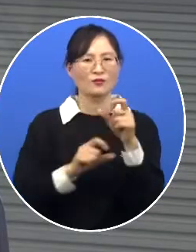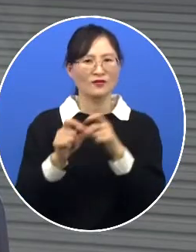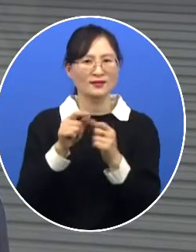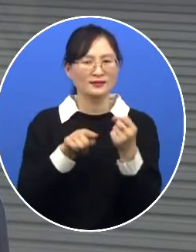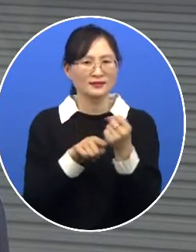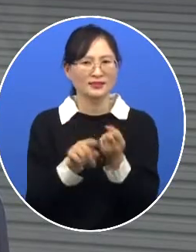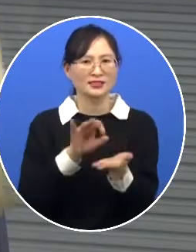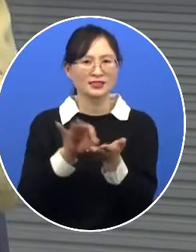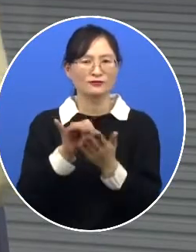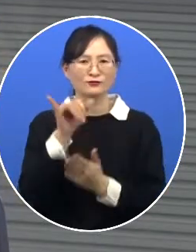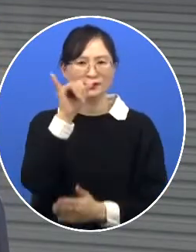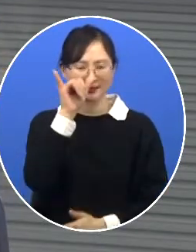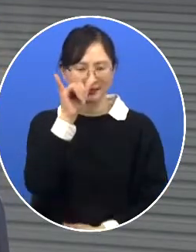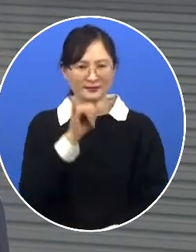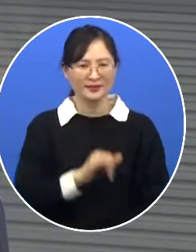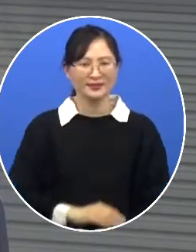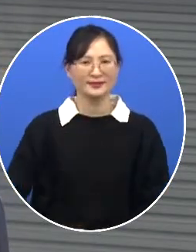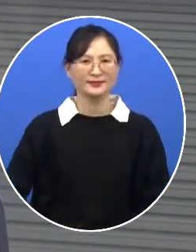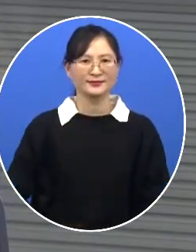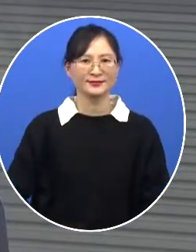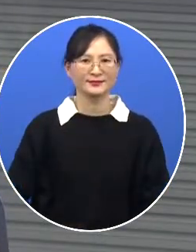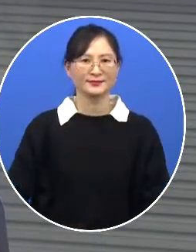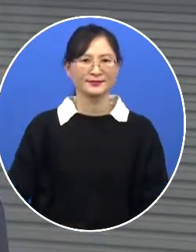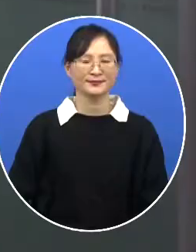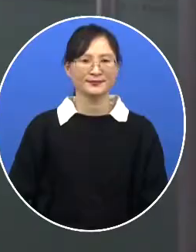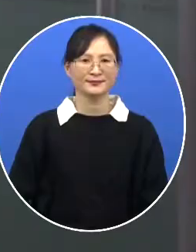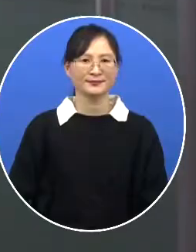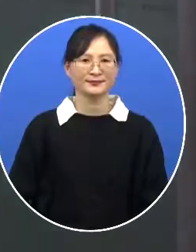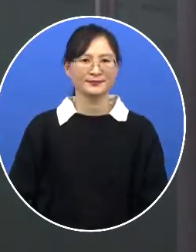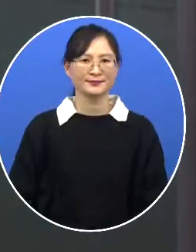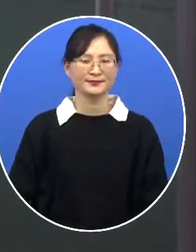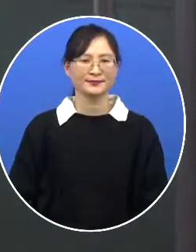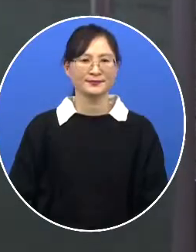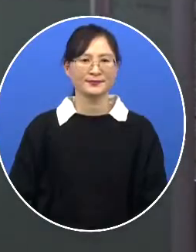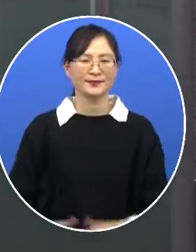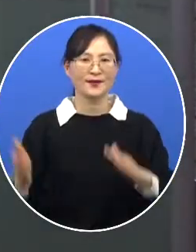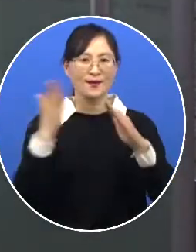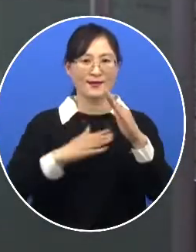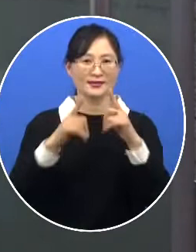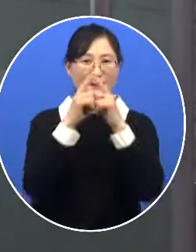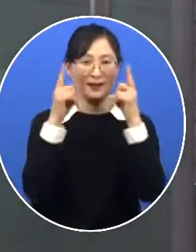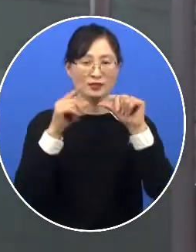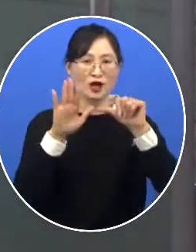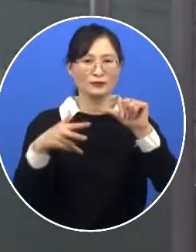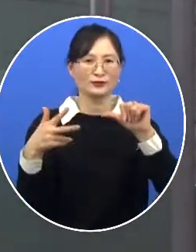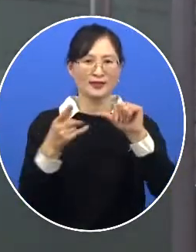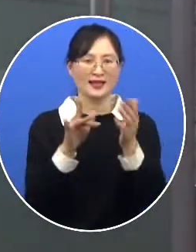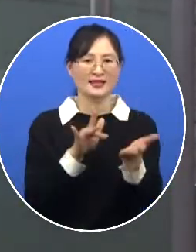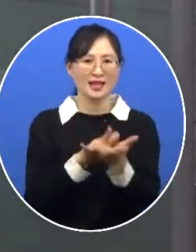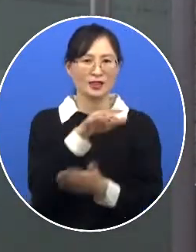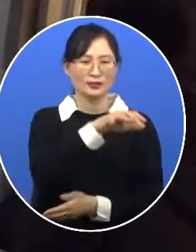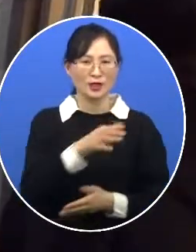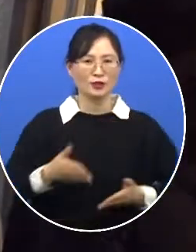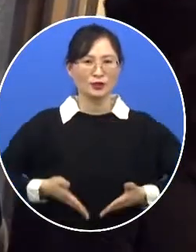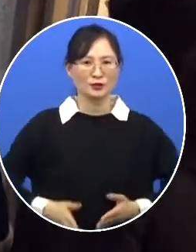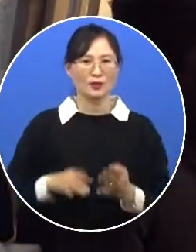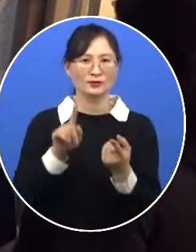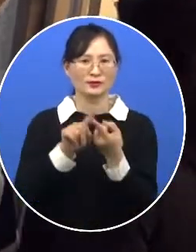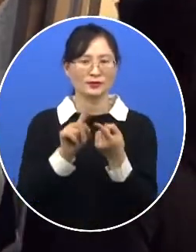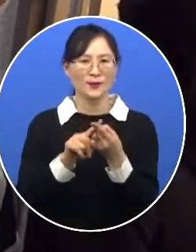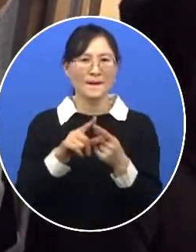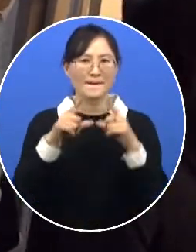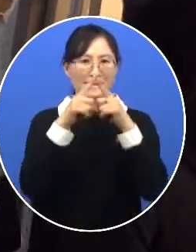마스크를 좀 더 이렇게 의미 있게 쓸 수 있다 이런 취지입니다. 공적 마스크 오브제는 약국에서